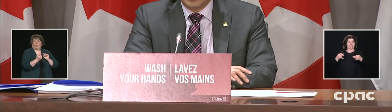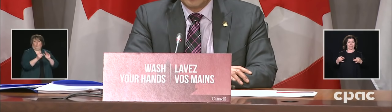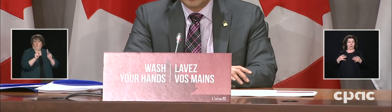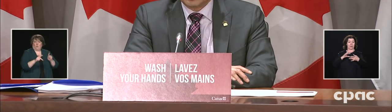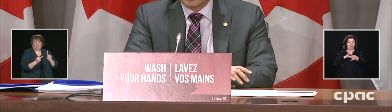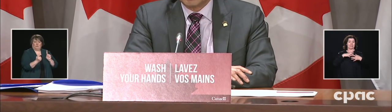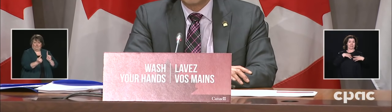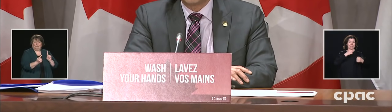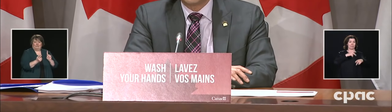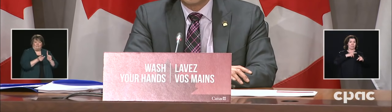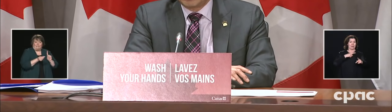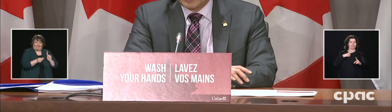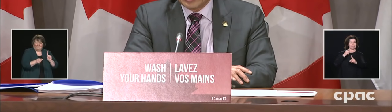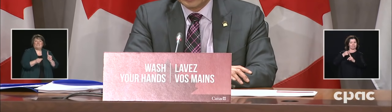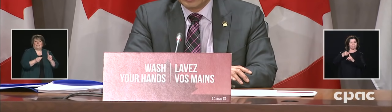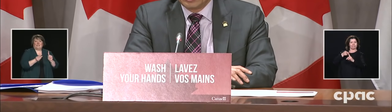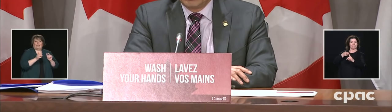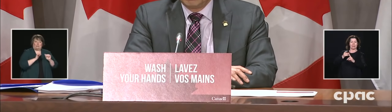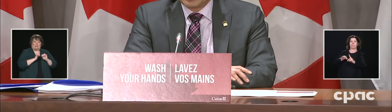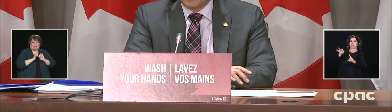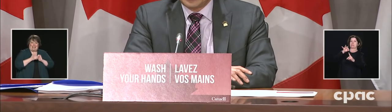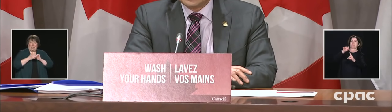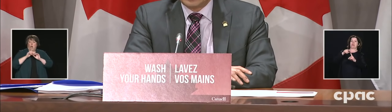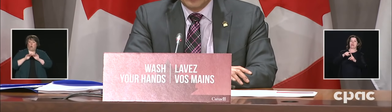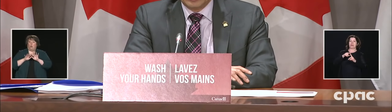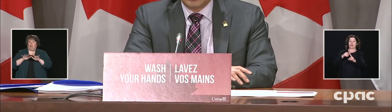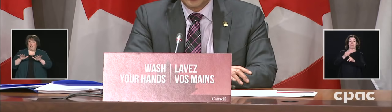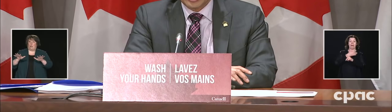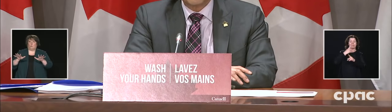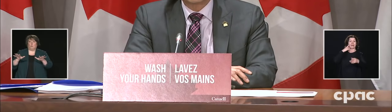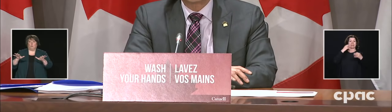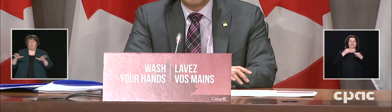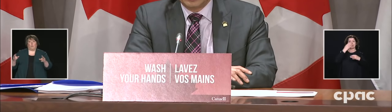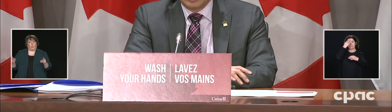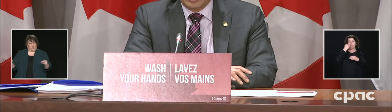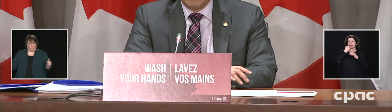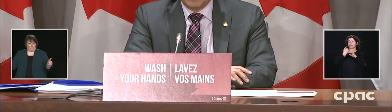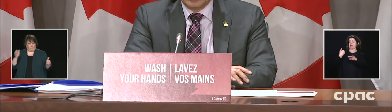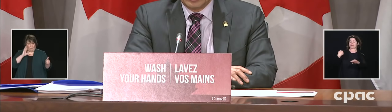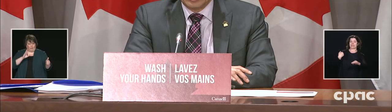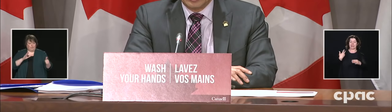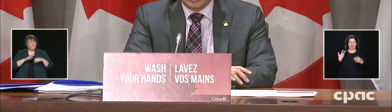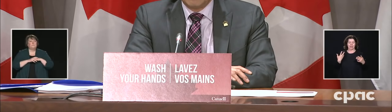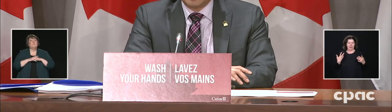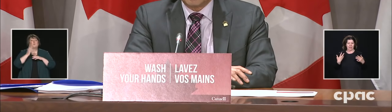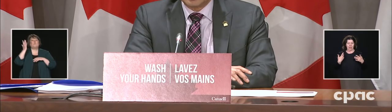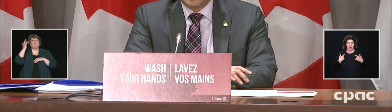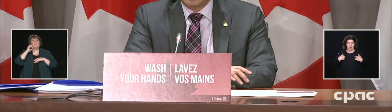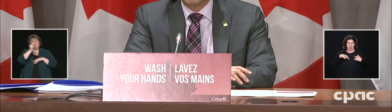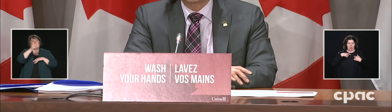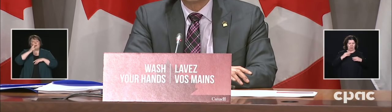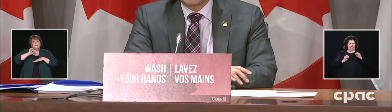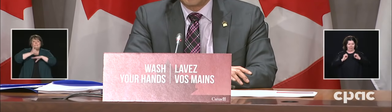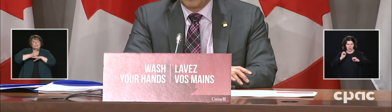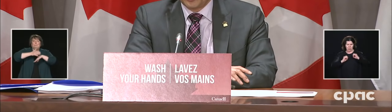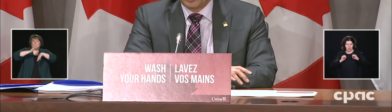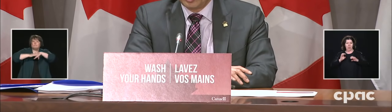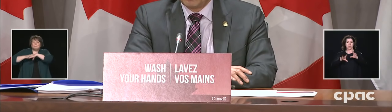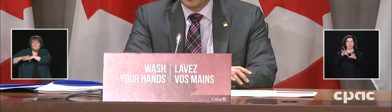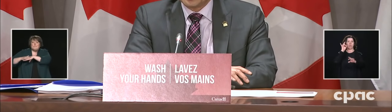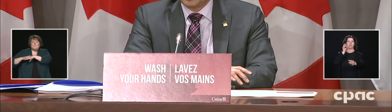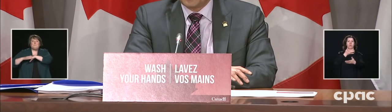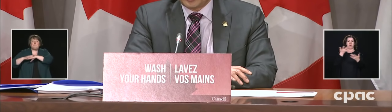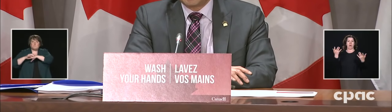en œuvre les mesures de santé publique en mars, nous avons estimé que chaque personne infectée avait transmis le virus à un